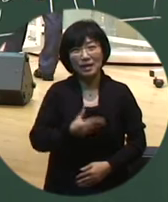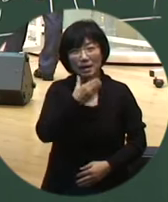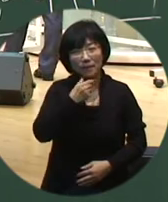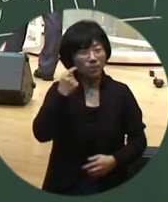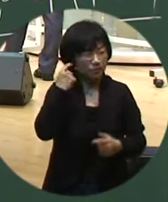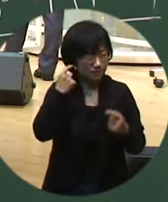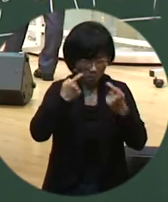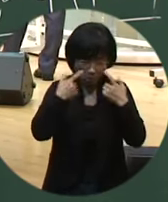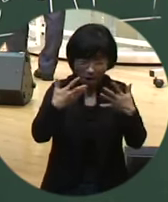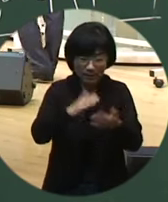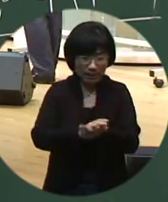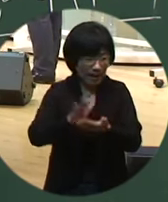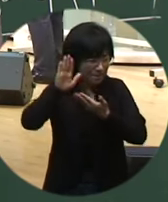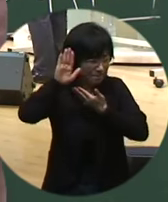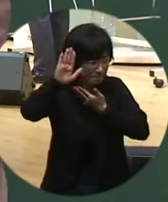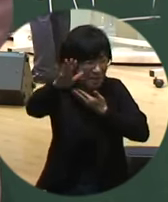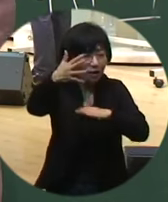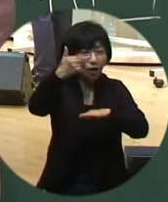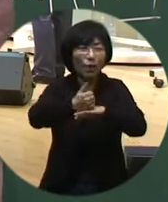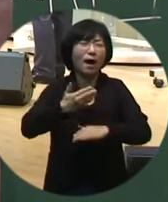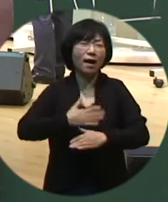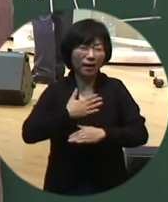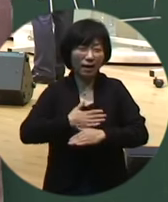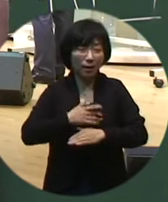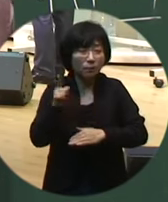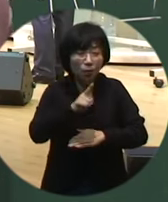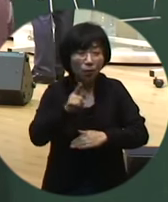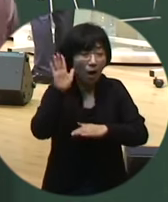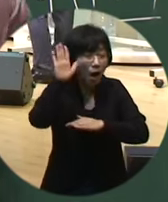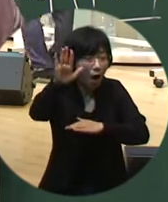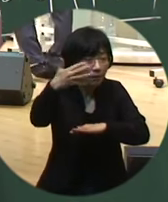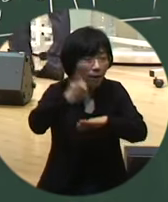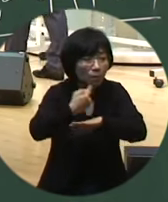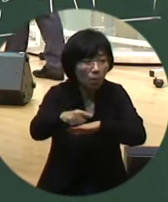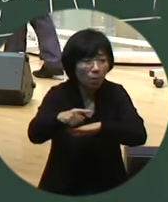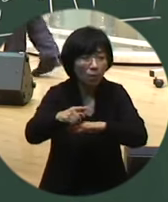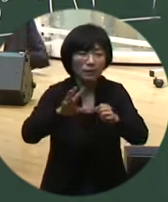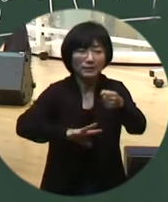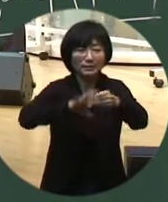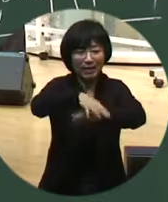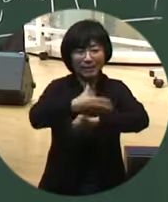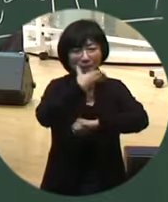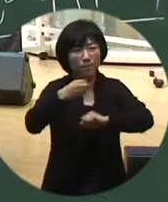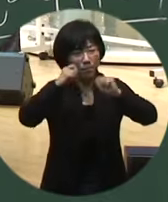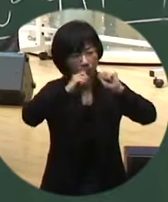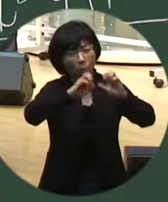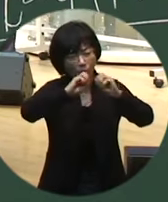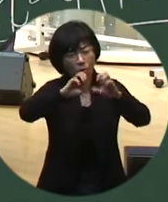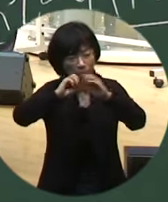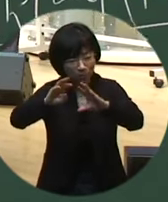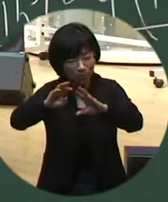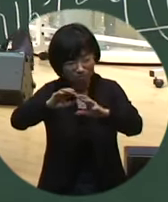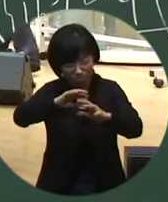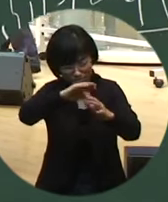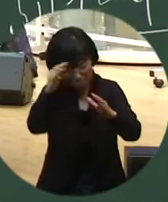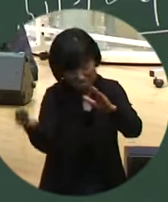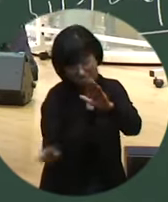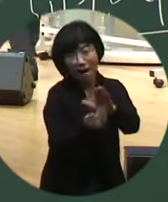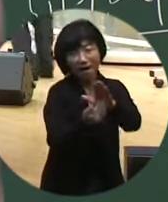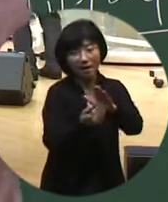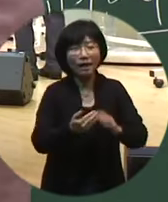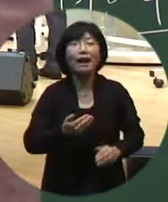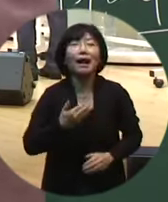알고 있어요. They knew the results. 뭐죠? 세계복음화. It's world evangelization. 결과 세계복음화. The result is world